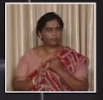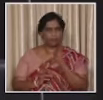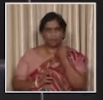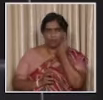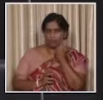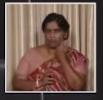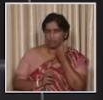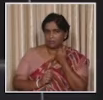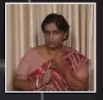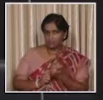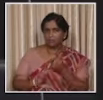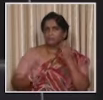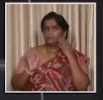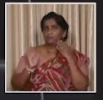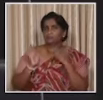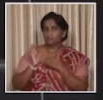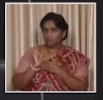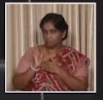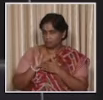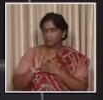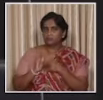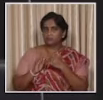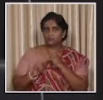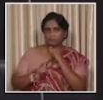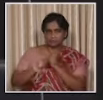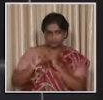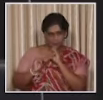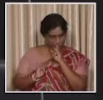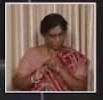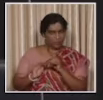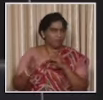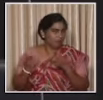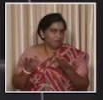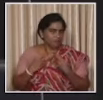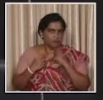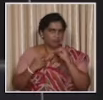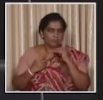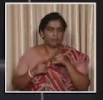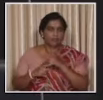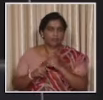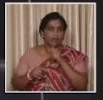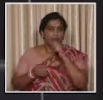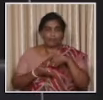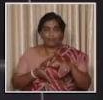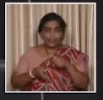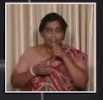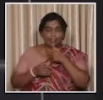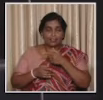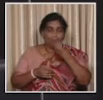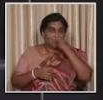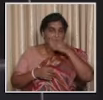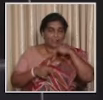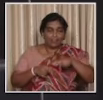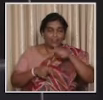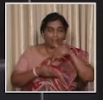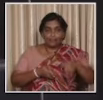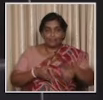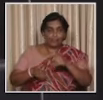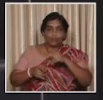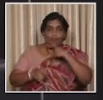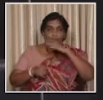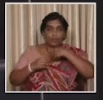දැනුමකින් මේ ගැන කල්පනා කරලා මේ චෝදනාව කරනවාද නැද්ද කියන එක අර මොයකට ප්‍රශ්නයක් තිබෙන